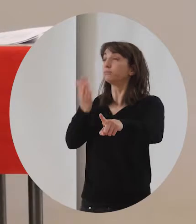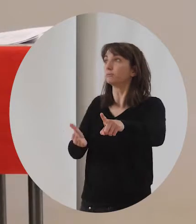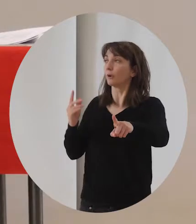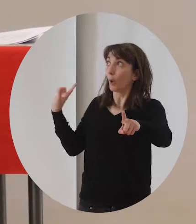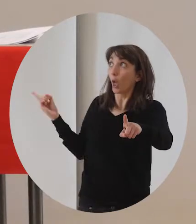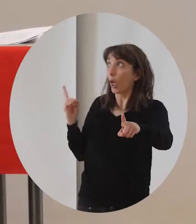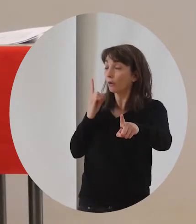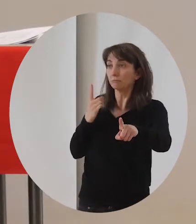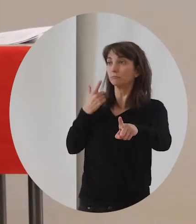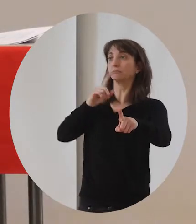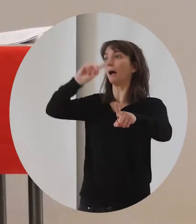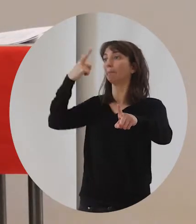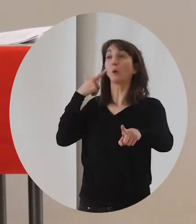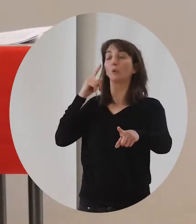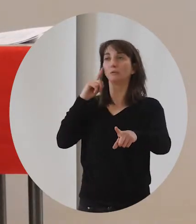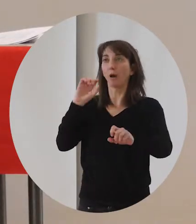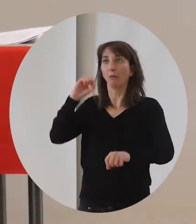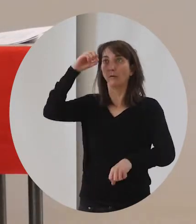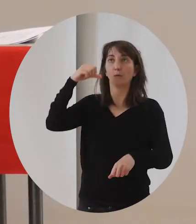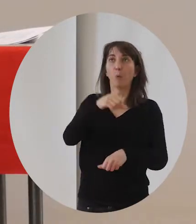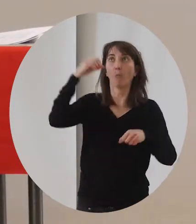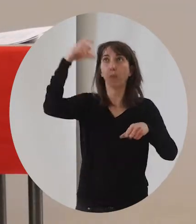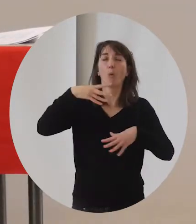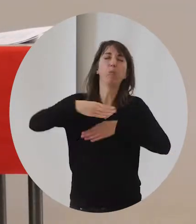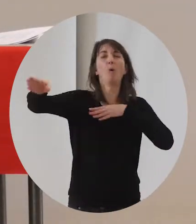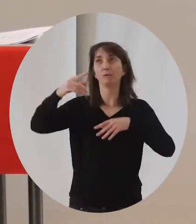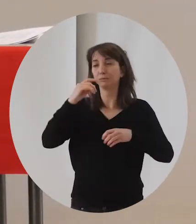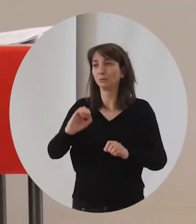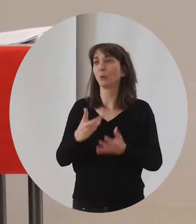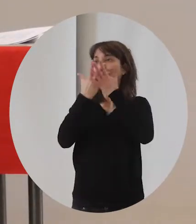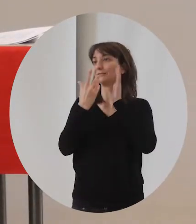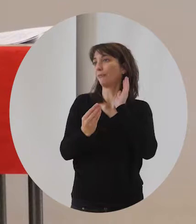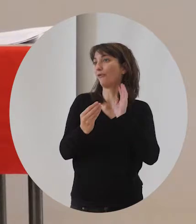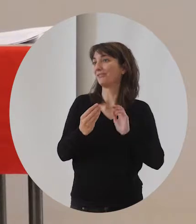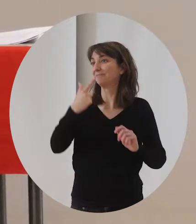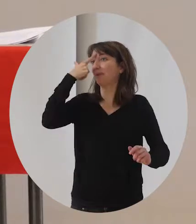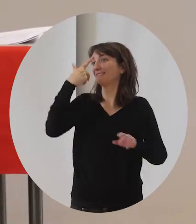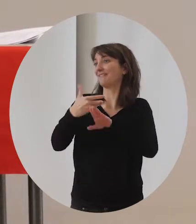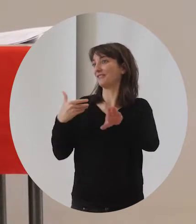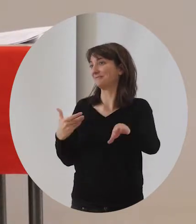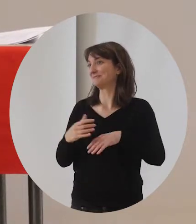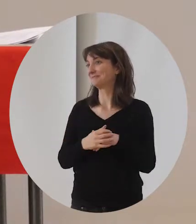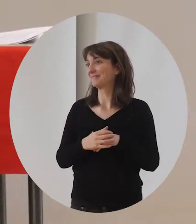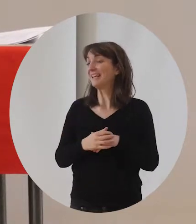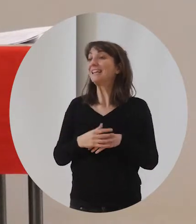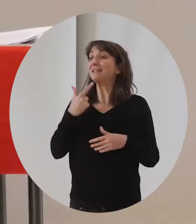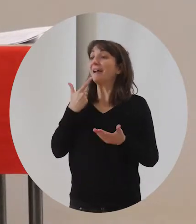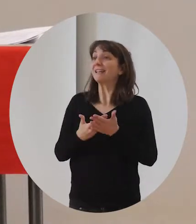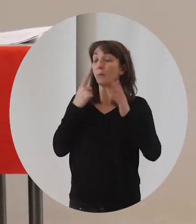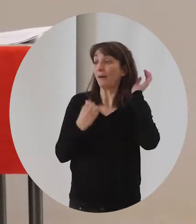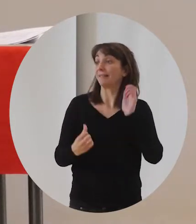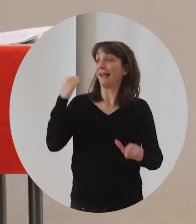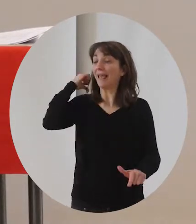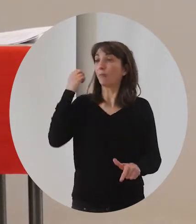qui approche, il va peut-être se passer quelque chose ». Alors pourquoi je parle de ça ? Parce que l'espace arrière, du coup, il n'est pas du tout